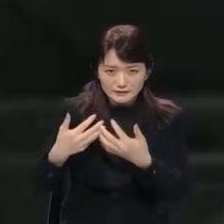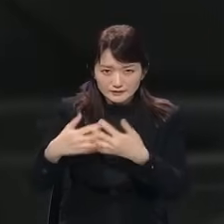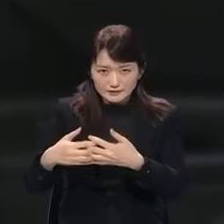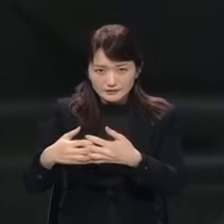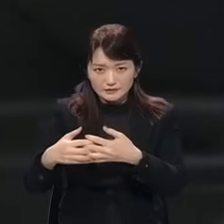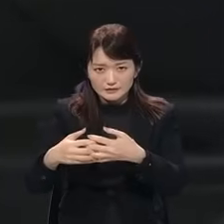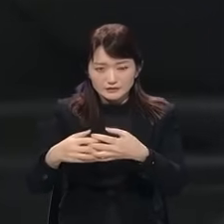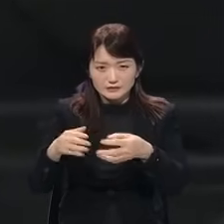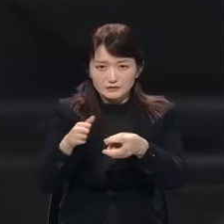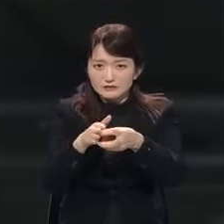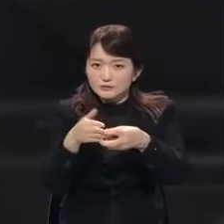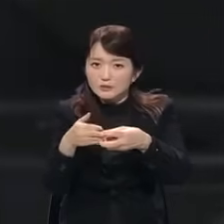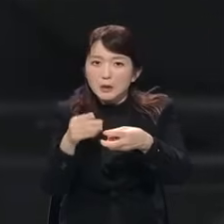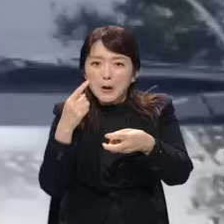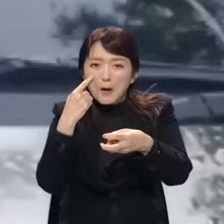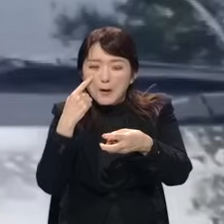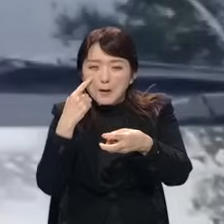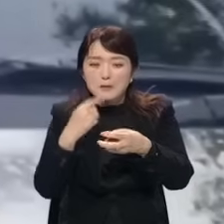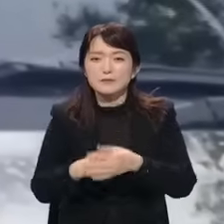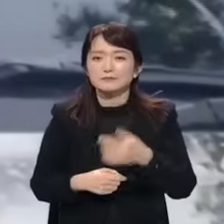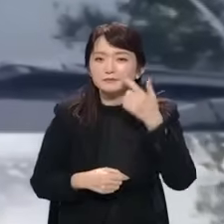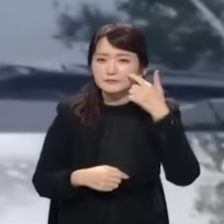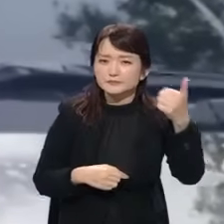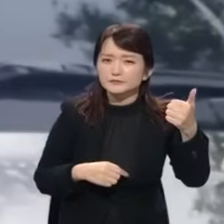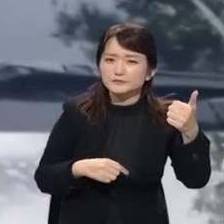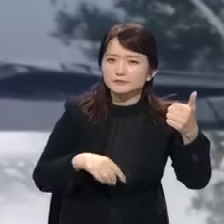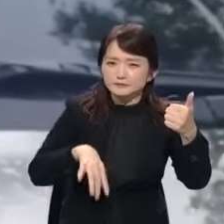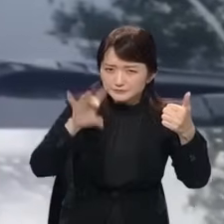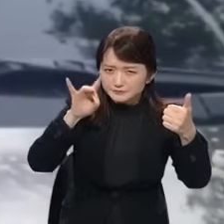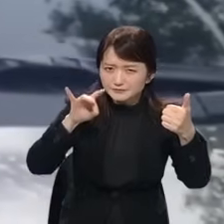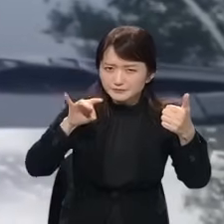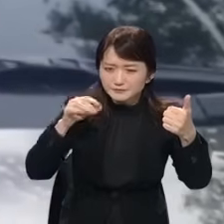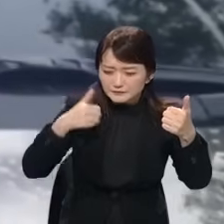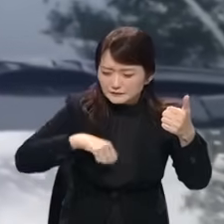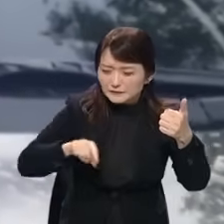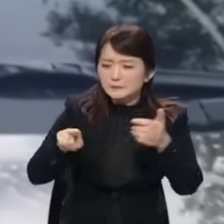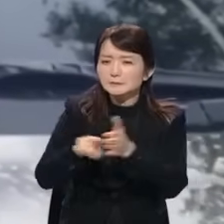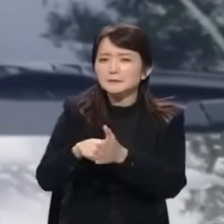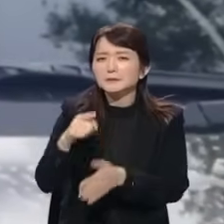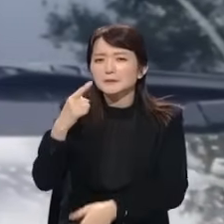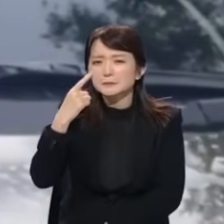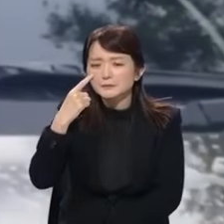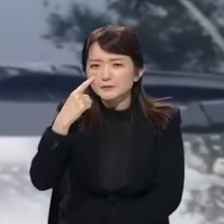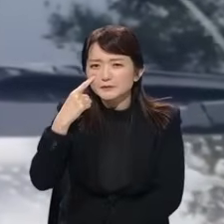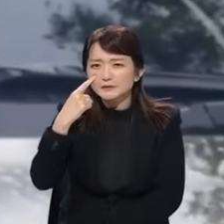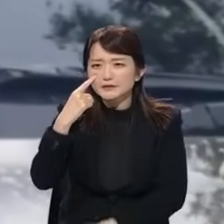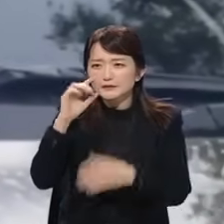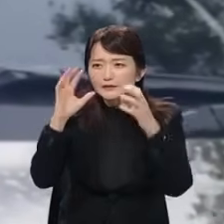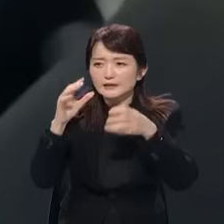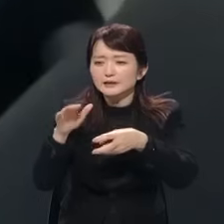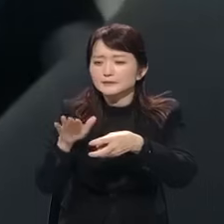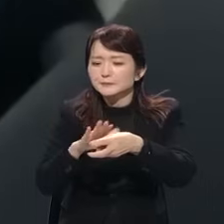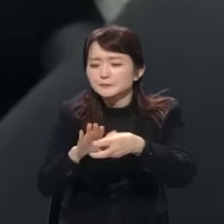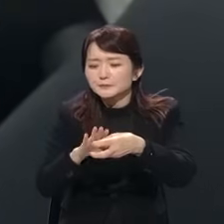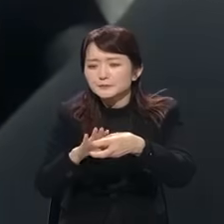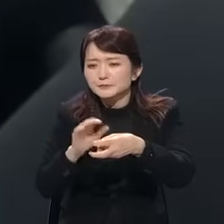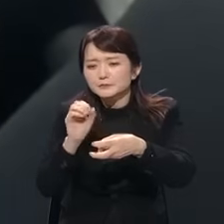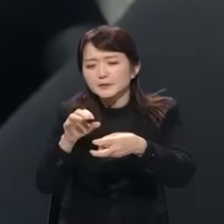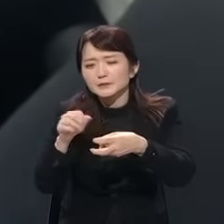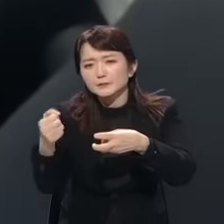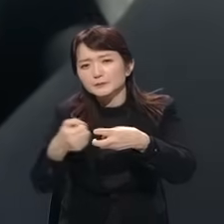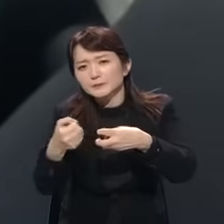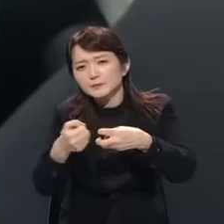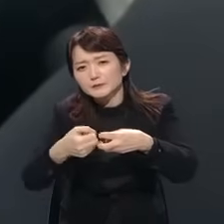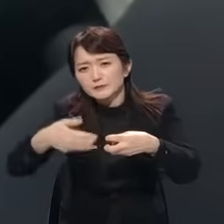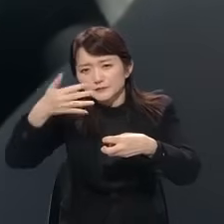차 문을 열어보자고 했습니다. 아이 아빠는 그래도 일단 우리 아들을 믿어보자며 아이를 살살 달랬는데요. 영상으로 한번